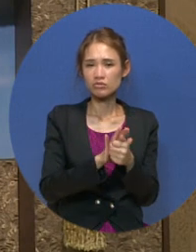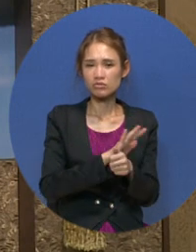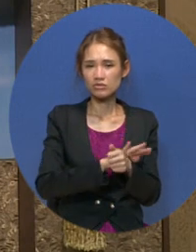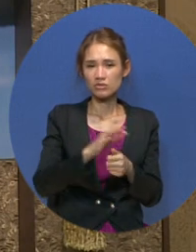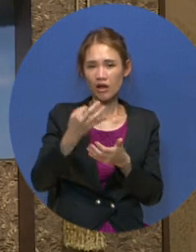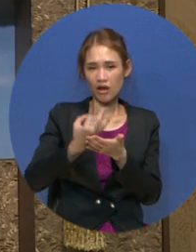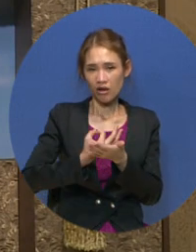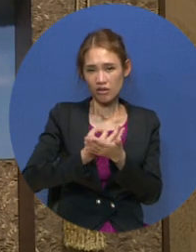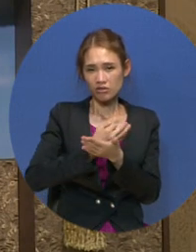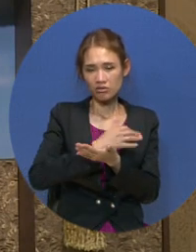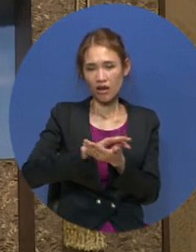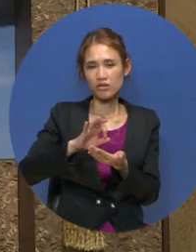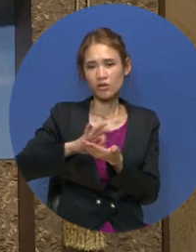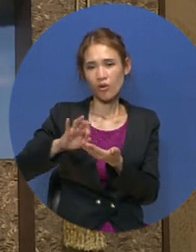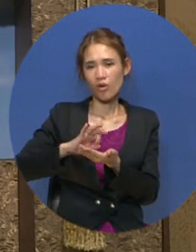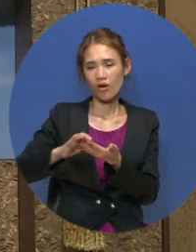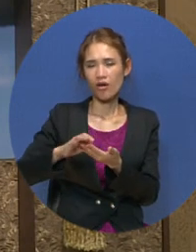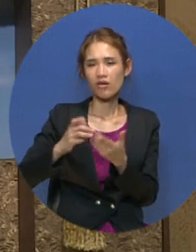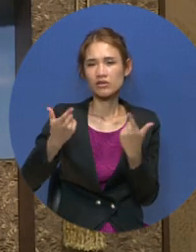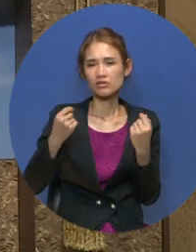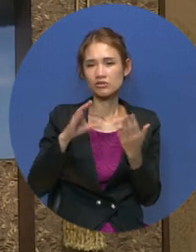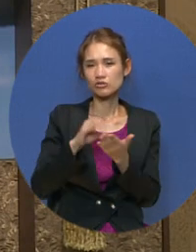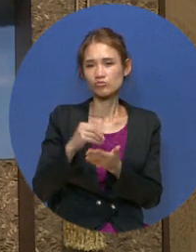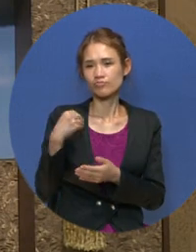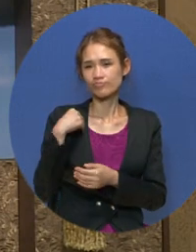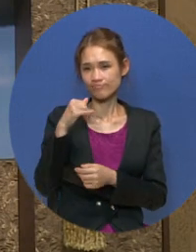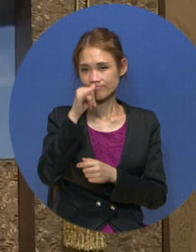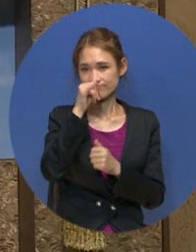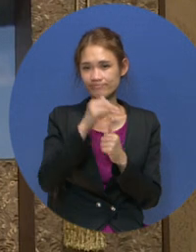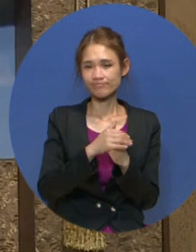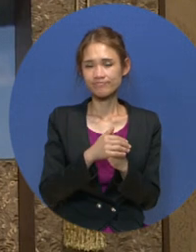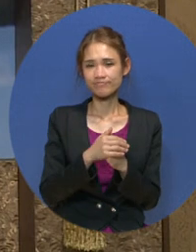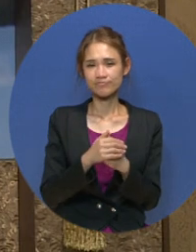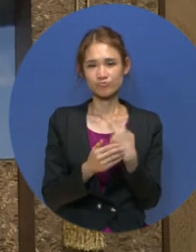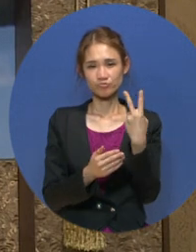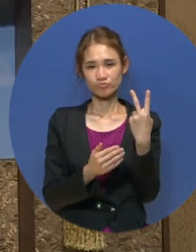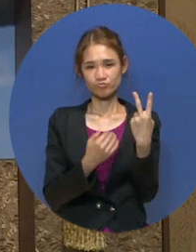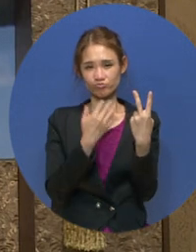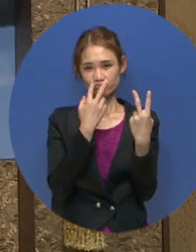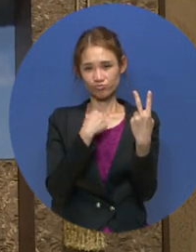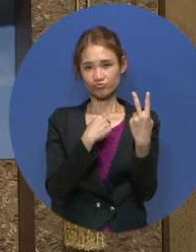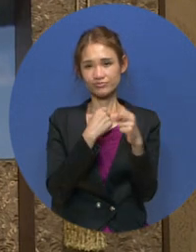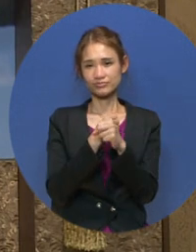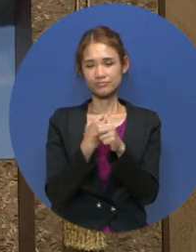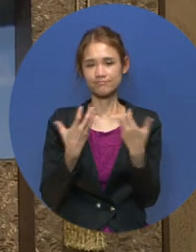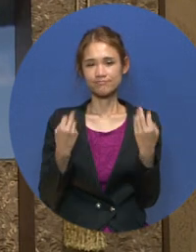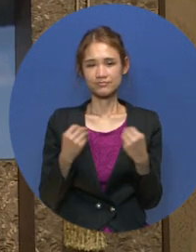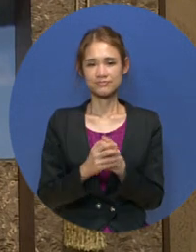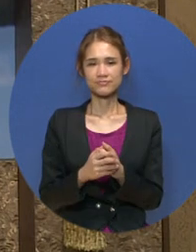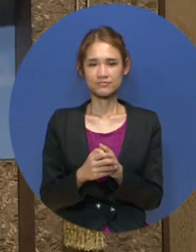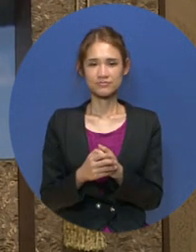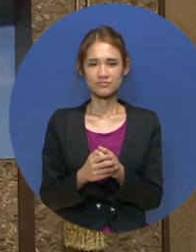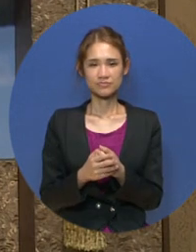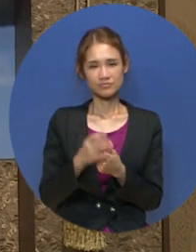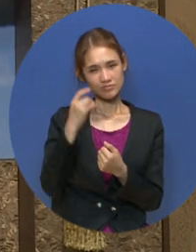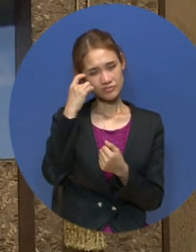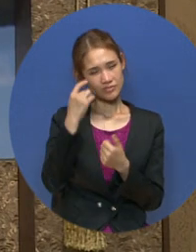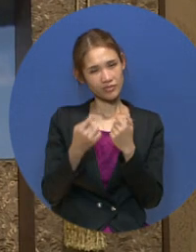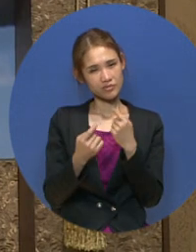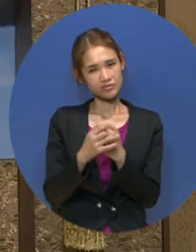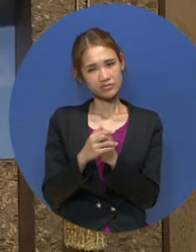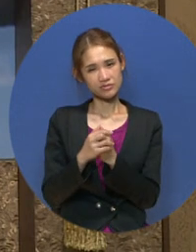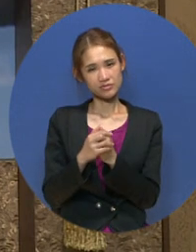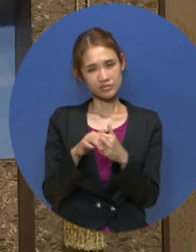잘 벌어서 잘 써야 되는 그런 숙제가 있습니다. 그렇죠. 두 마리 토끼를 쫓아야 되는 거죠. 그래서 생각보다